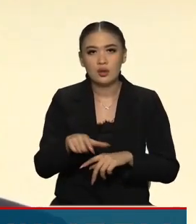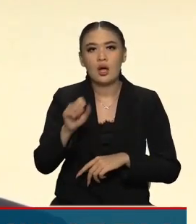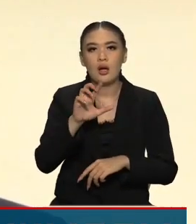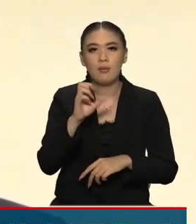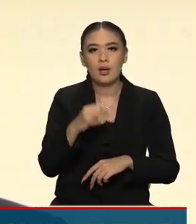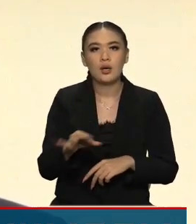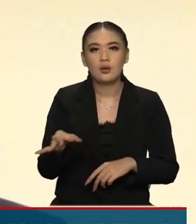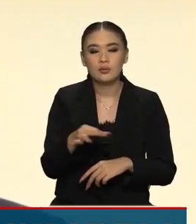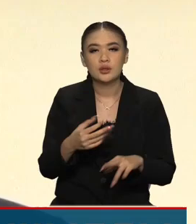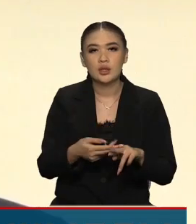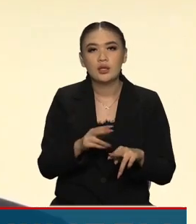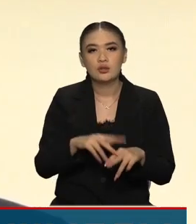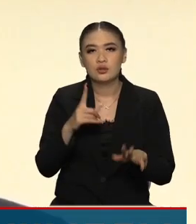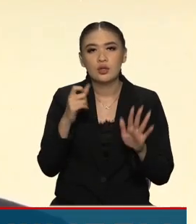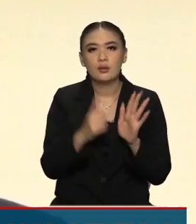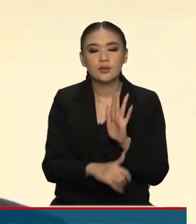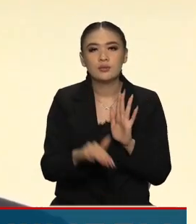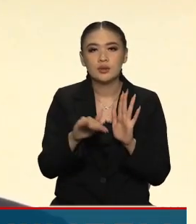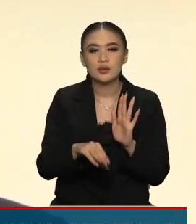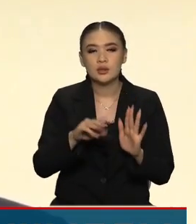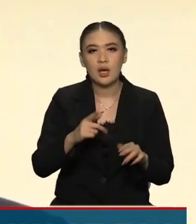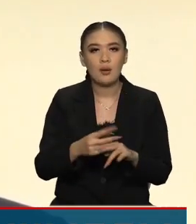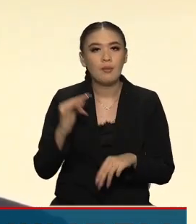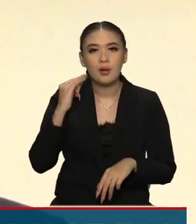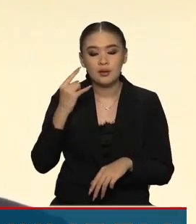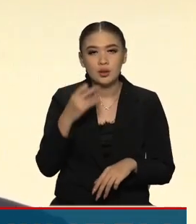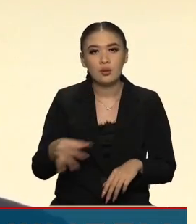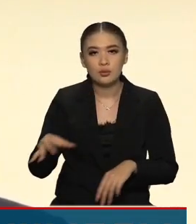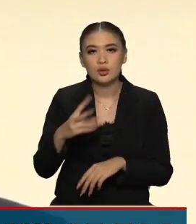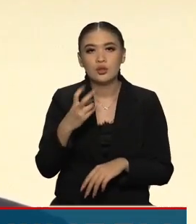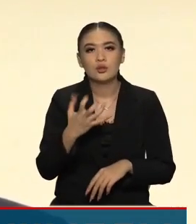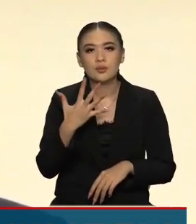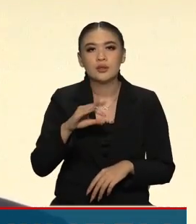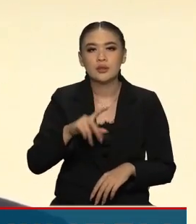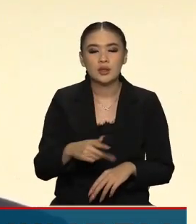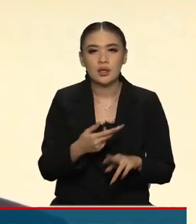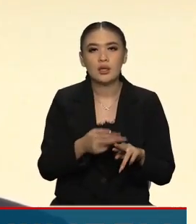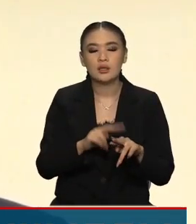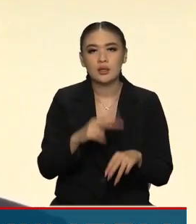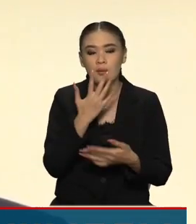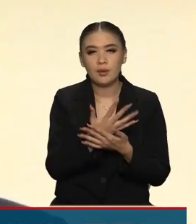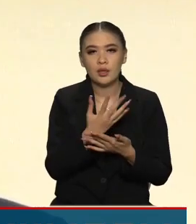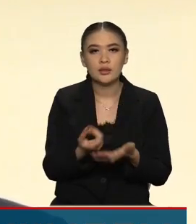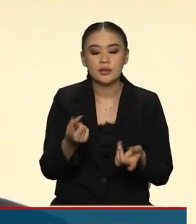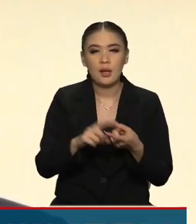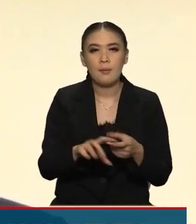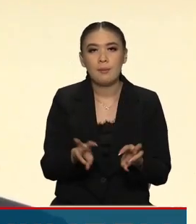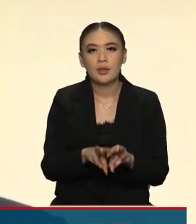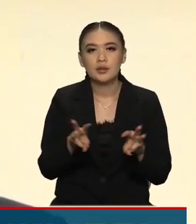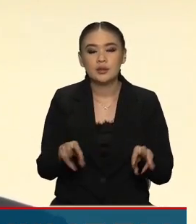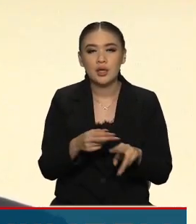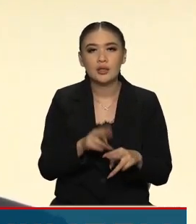облысында небары 160 мың теңгені құрап отыр, ал Павлодар облысында 205 мың теңгені құрайды екен. Осыған сәйкес министрлік пен